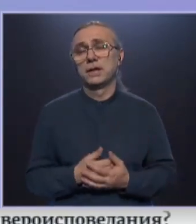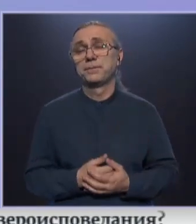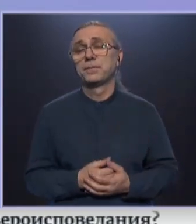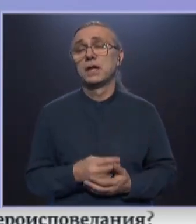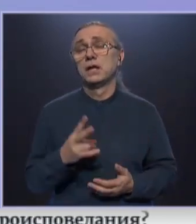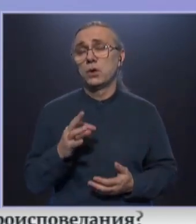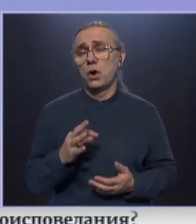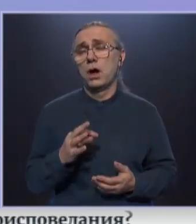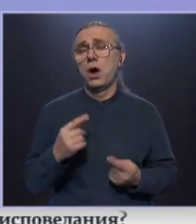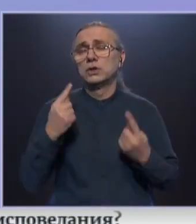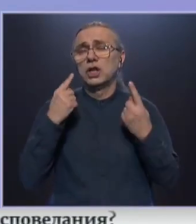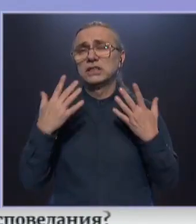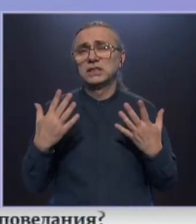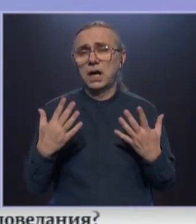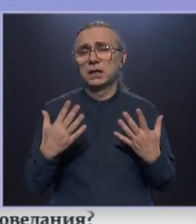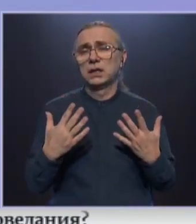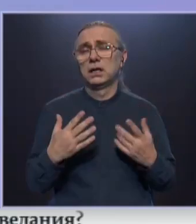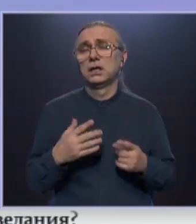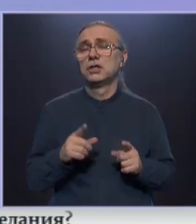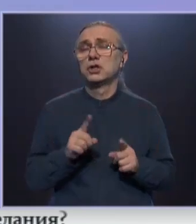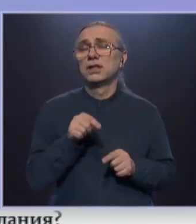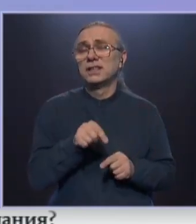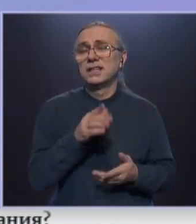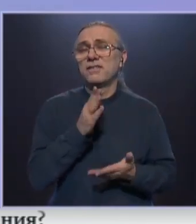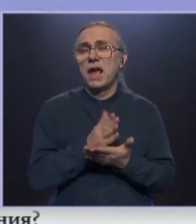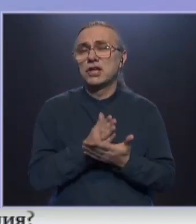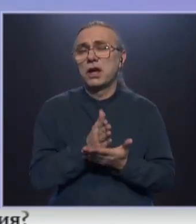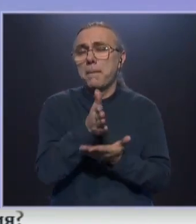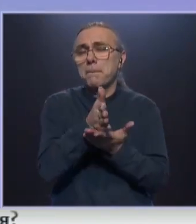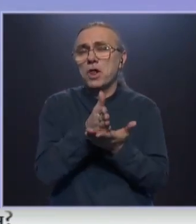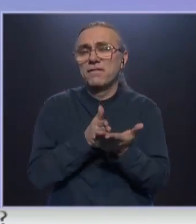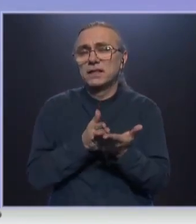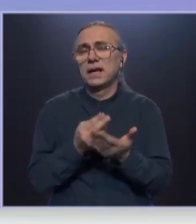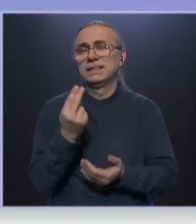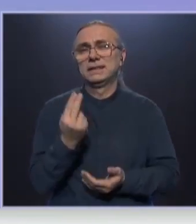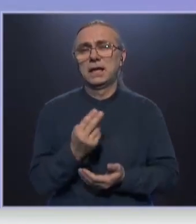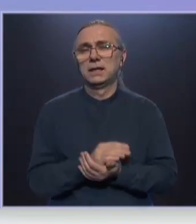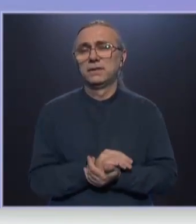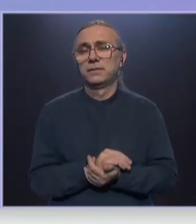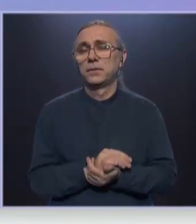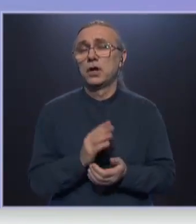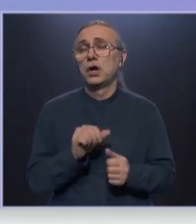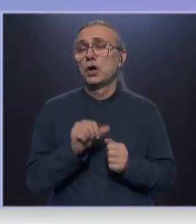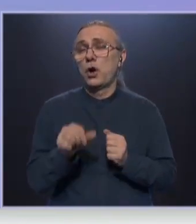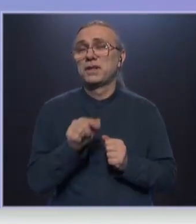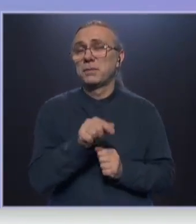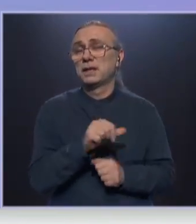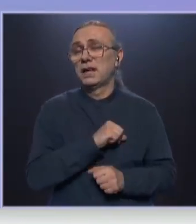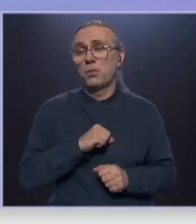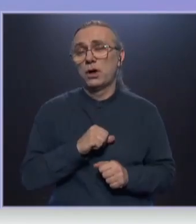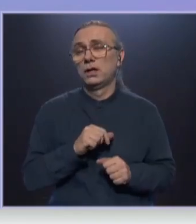что ты являешься половинка целого. Вот тебя, кроме тебя самой, никто так не воспринимает. Это